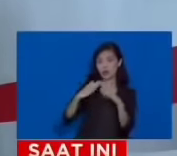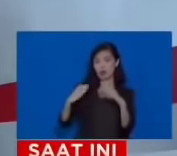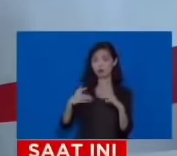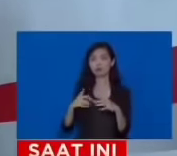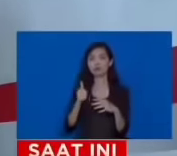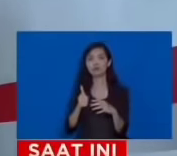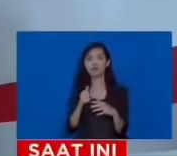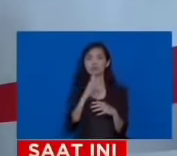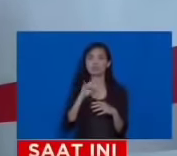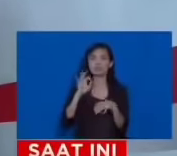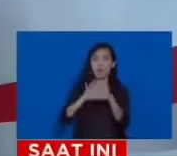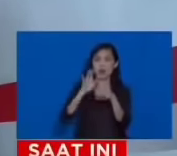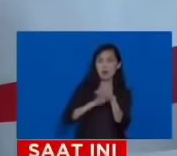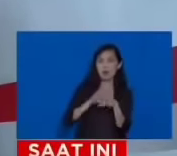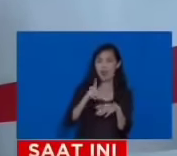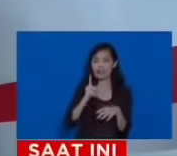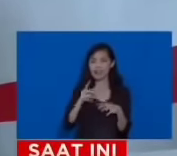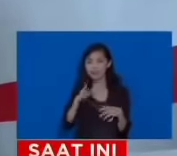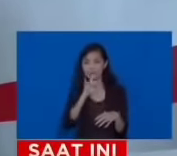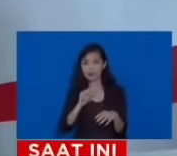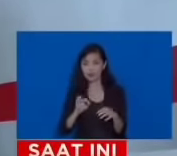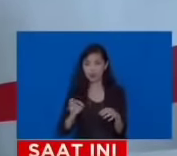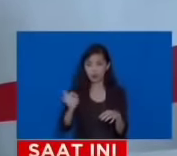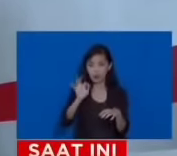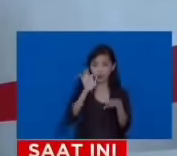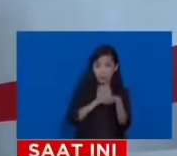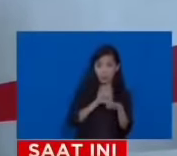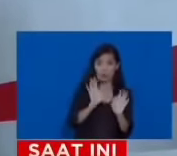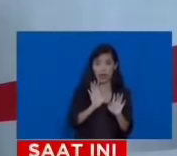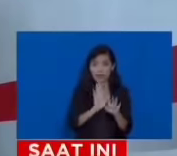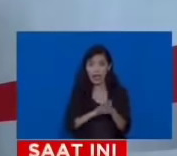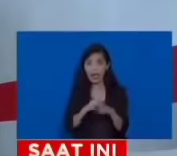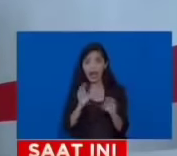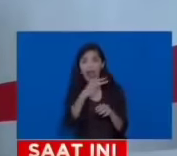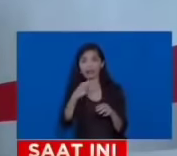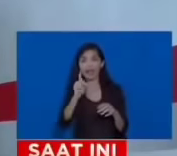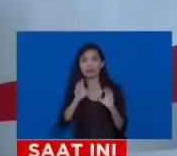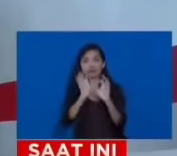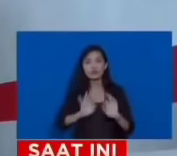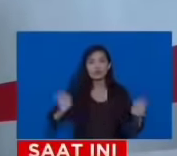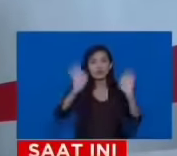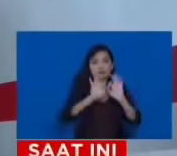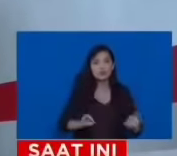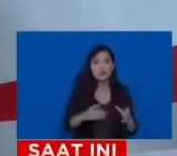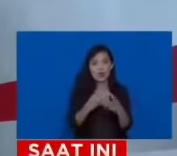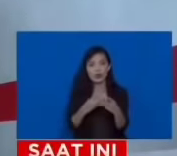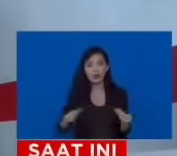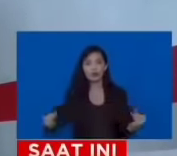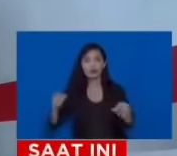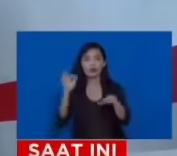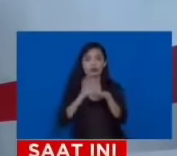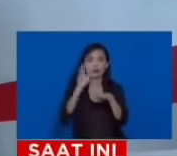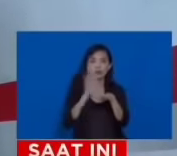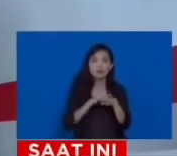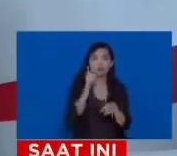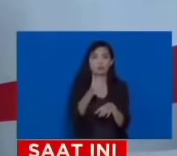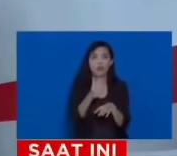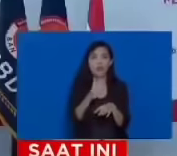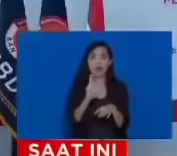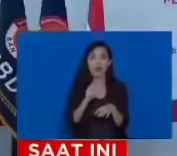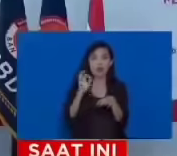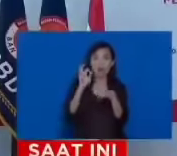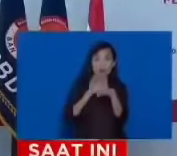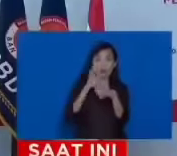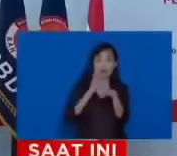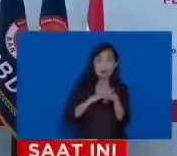nyamuk. Karena kita tahu bahwa dengan munculnya penyakit demam berdarah ini